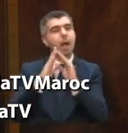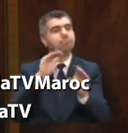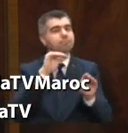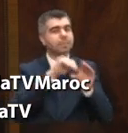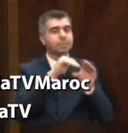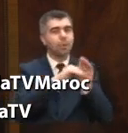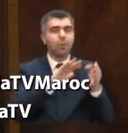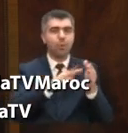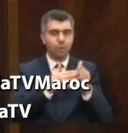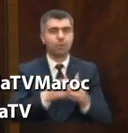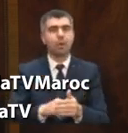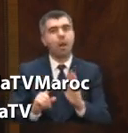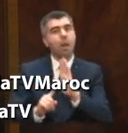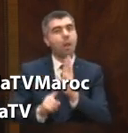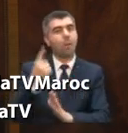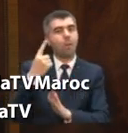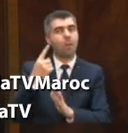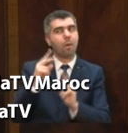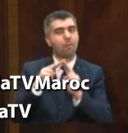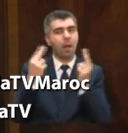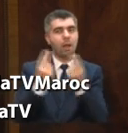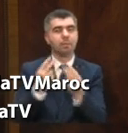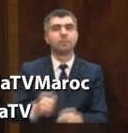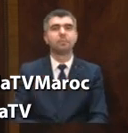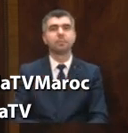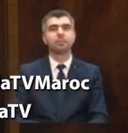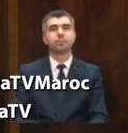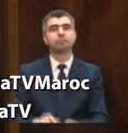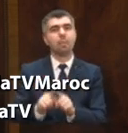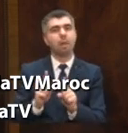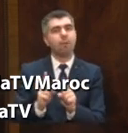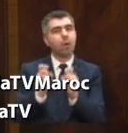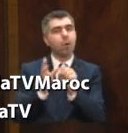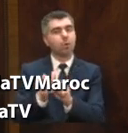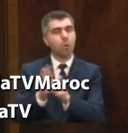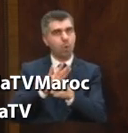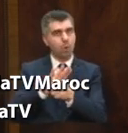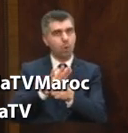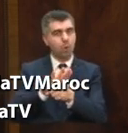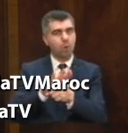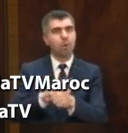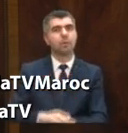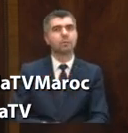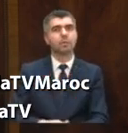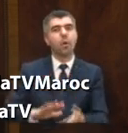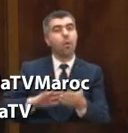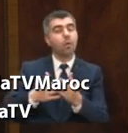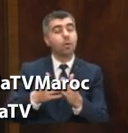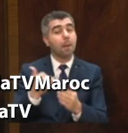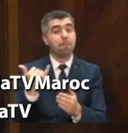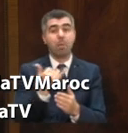ظروف استثنائية، طبعا بسبب أزمة كورونا التي ألزمتنا جميعا بالحجر